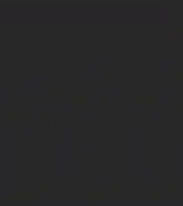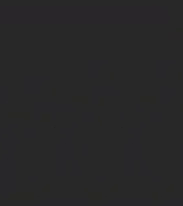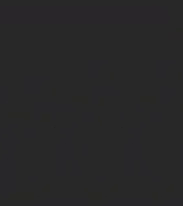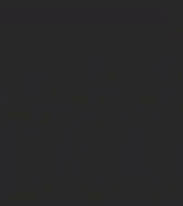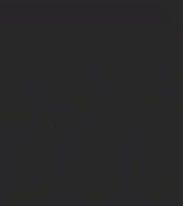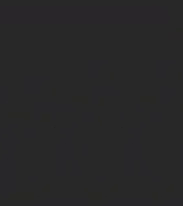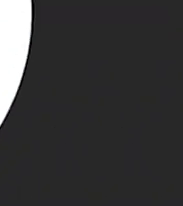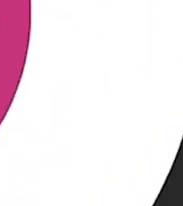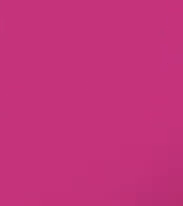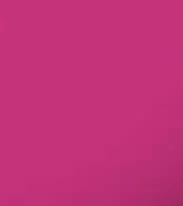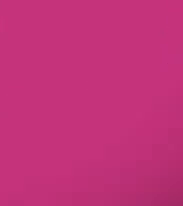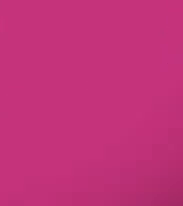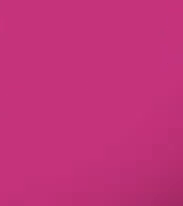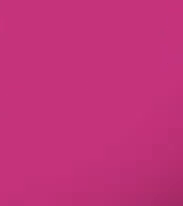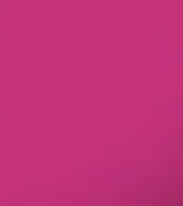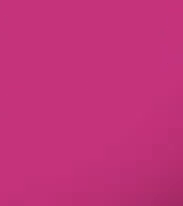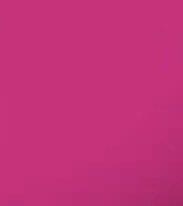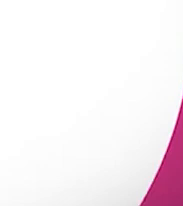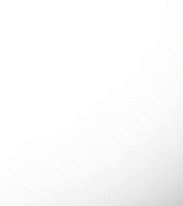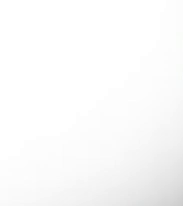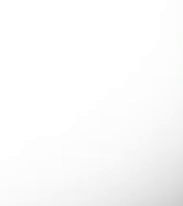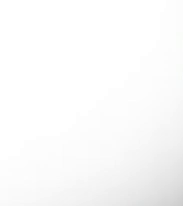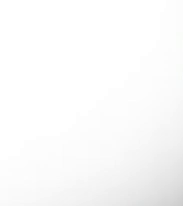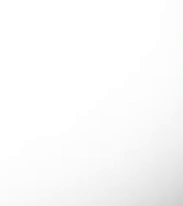Re, viss ēters ir te!